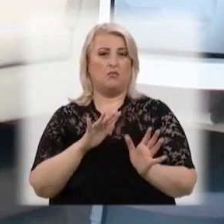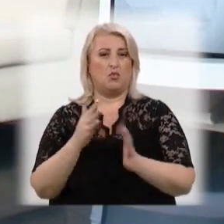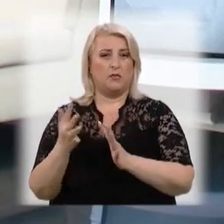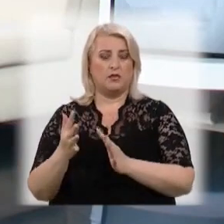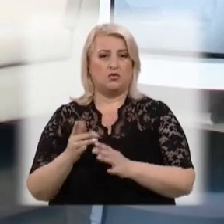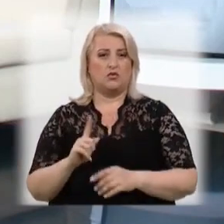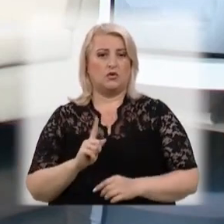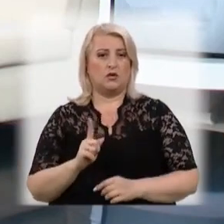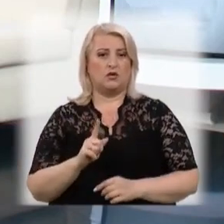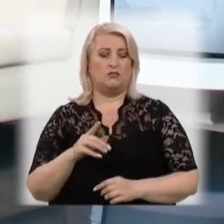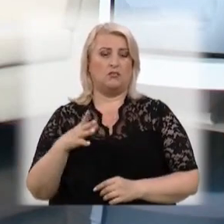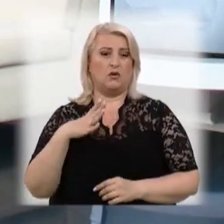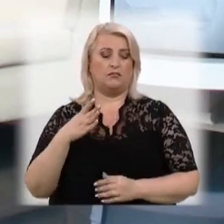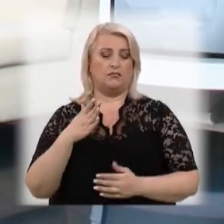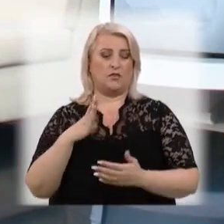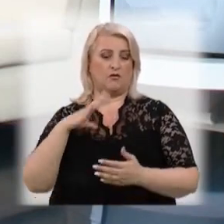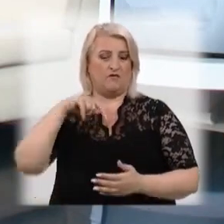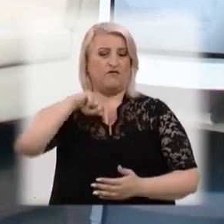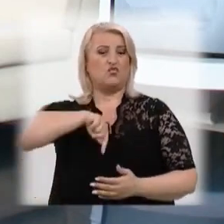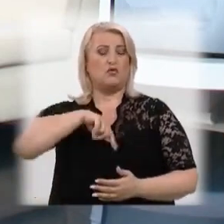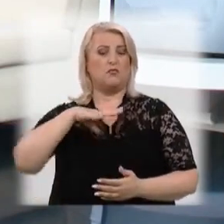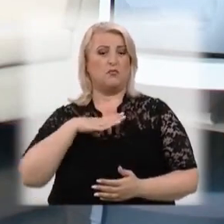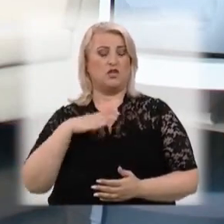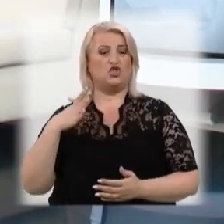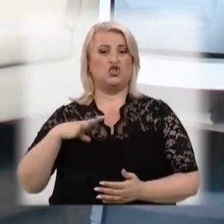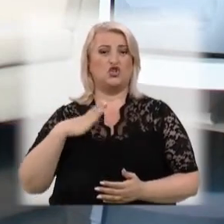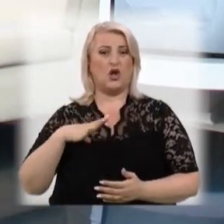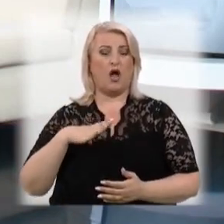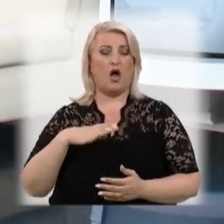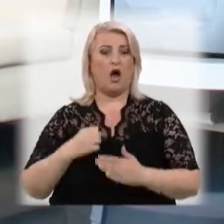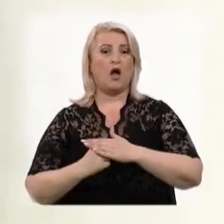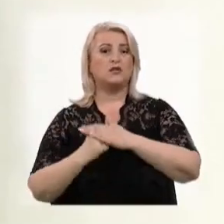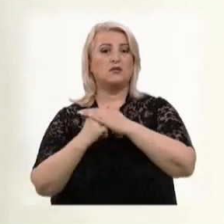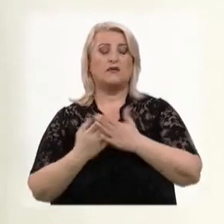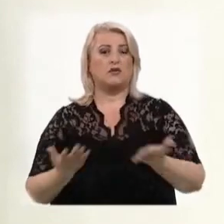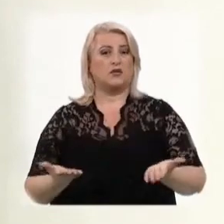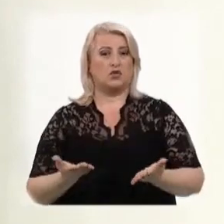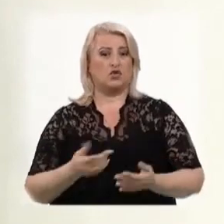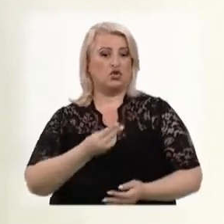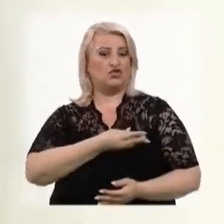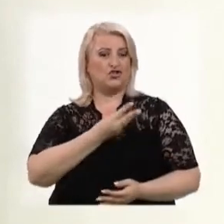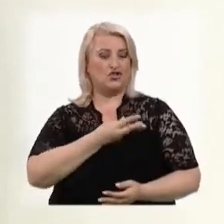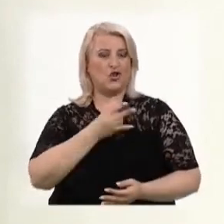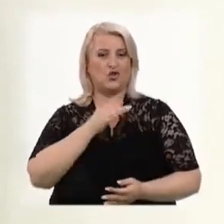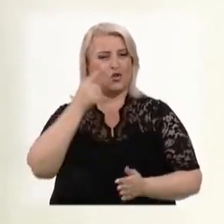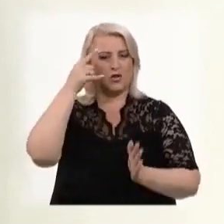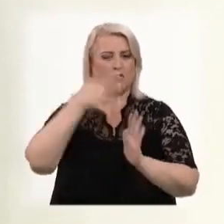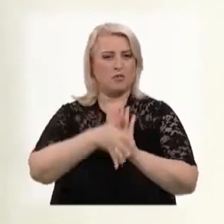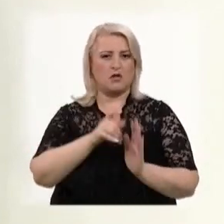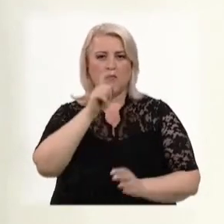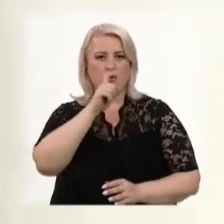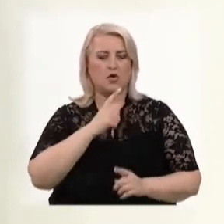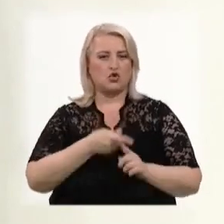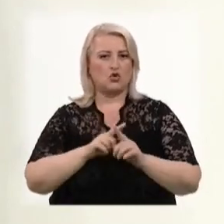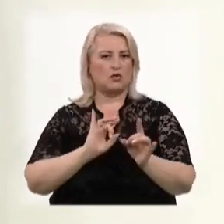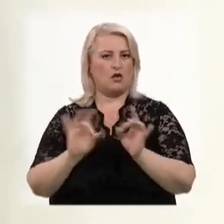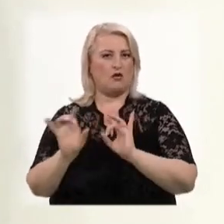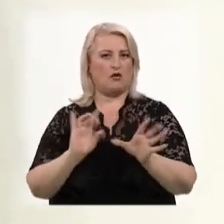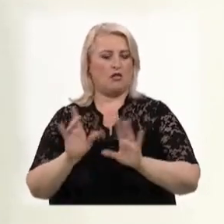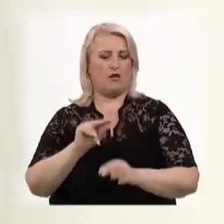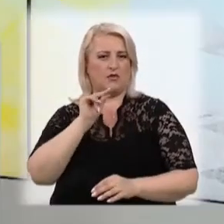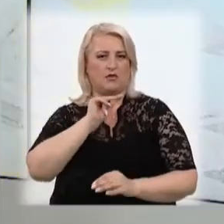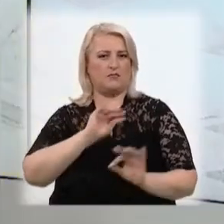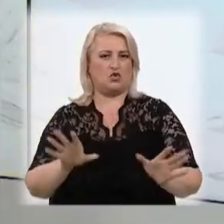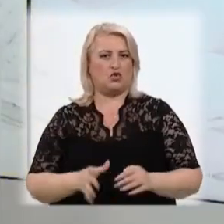e au așteptări nejustificat este dorință decât conștientizare că e marketing realitate